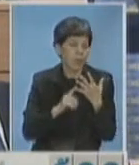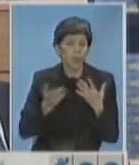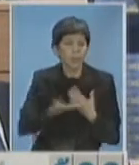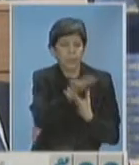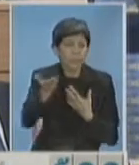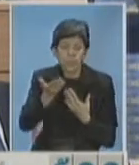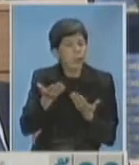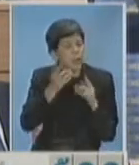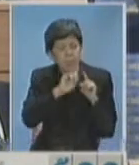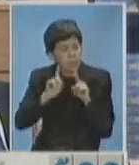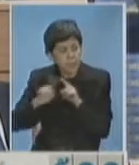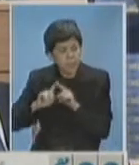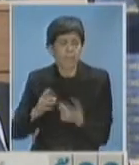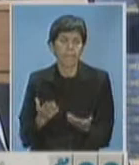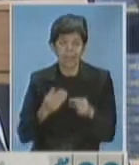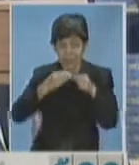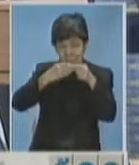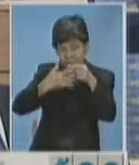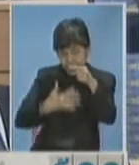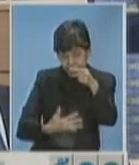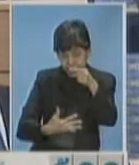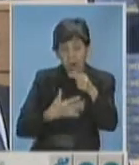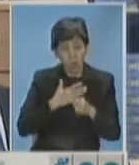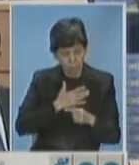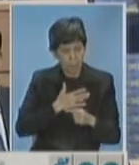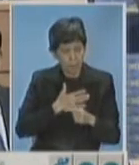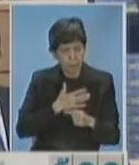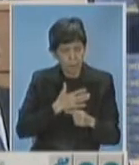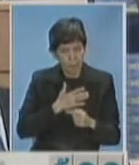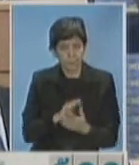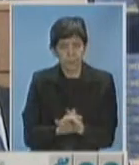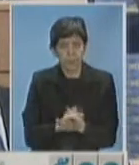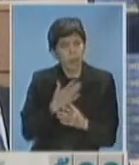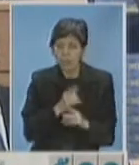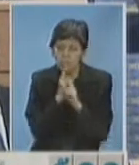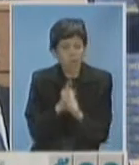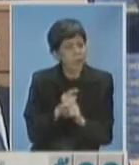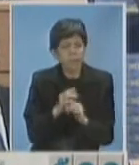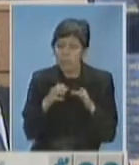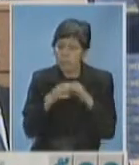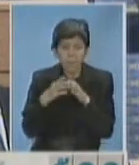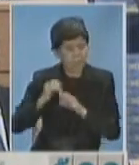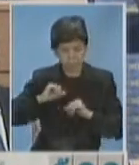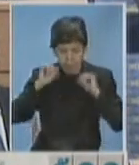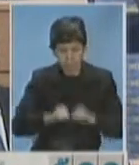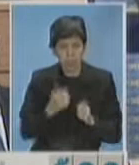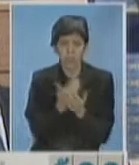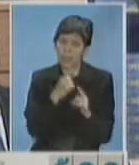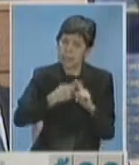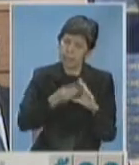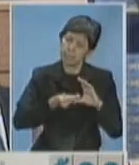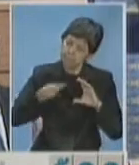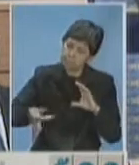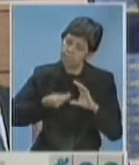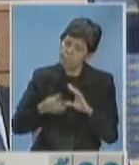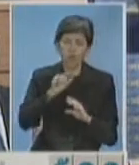กท่านเรื่อยมาบัญชีรายชื่อผมด้วยท่านประธานครับทำตามมติพรรคหักเงินเข้าพรรคผ่านส